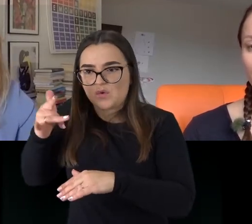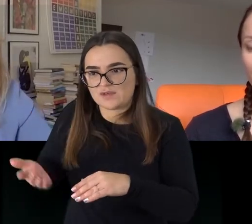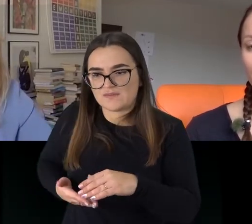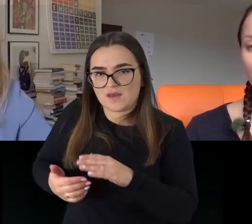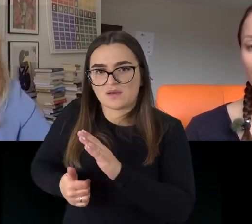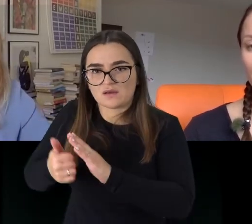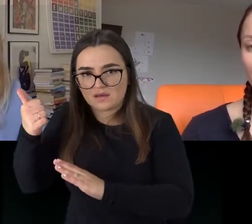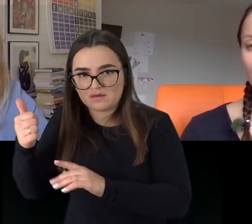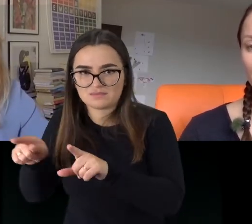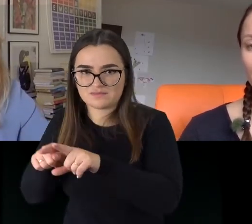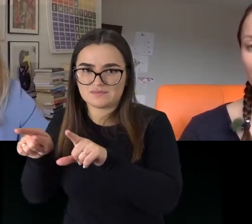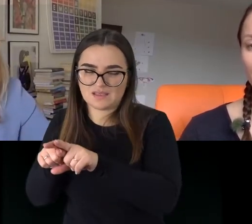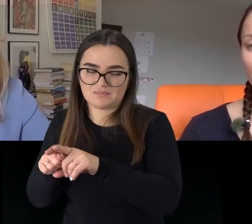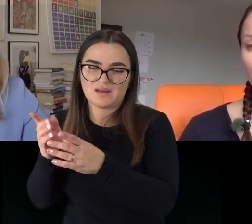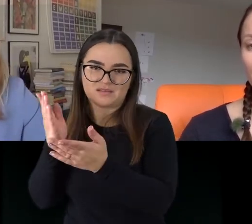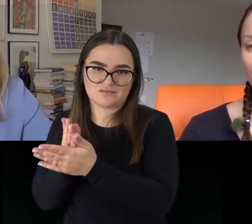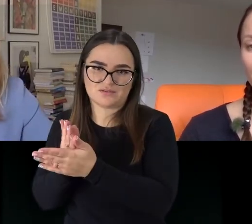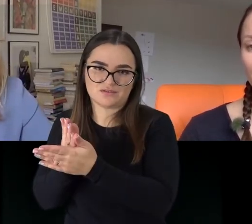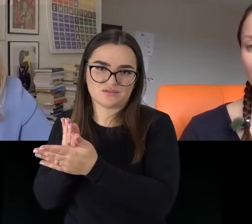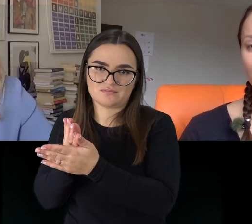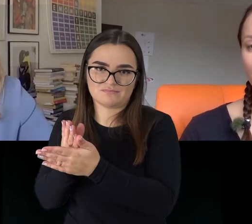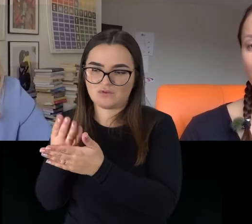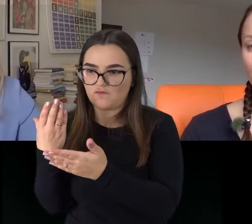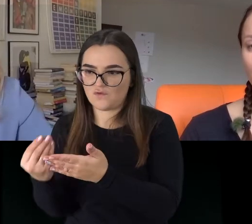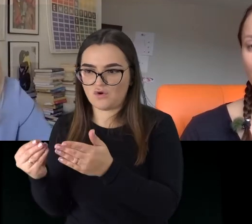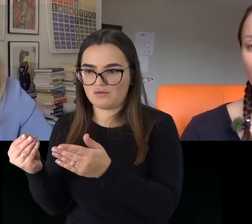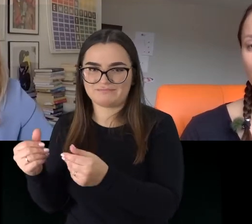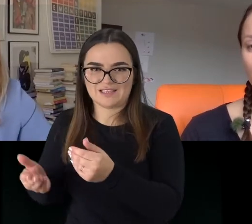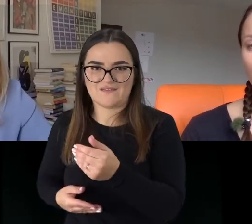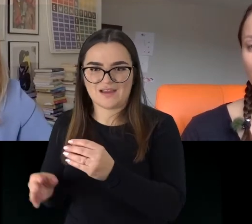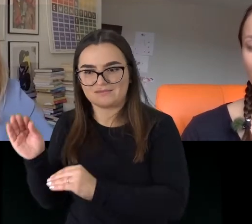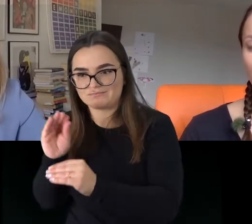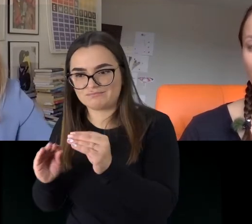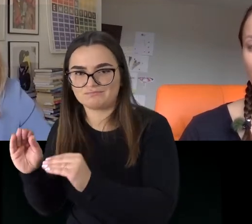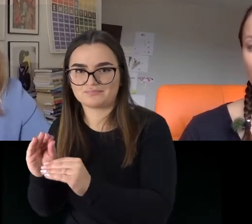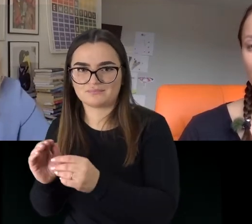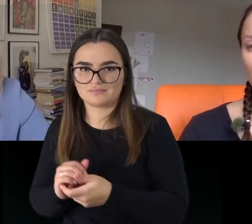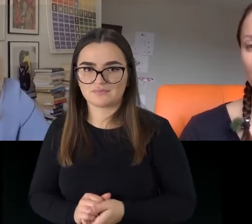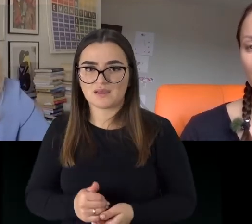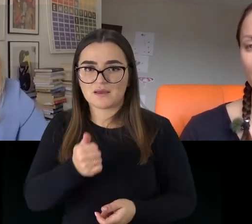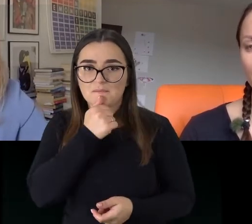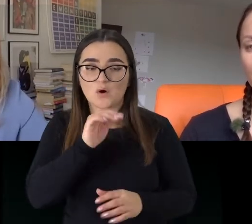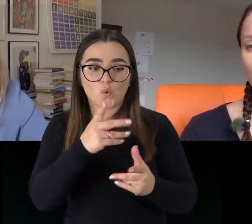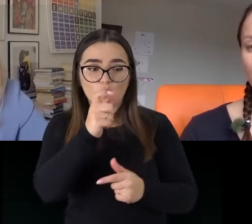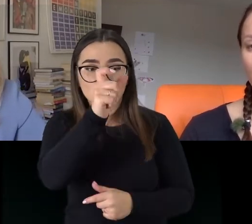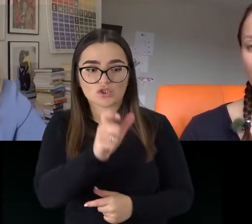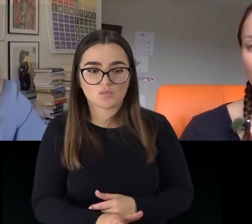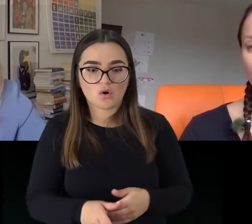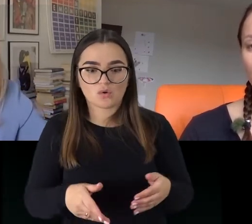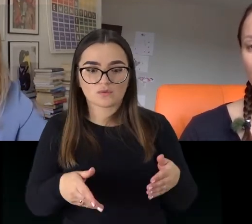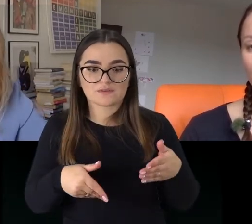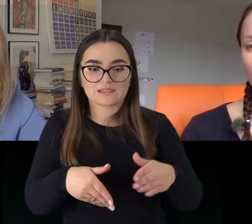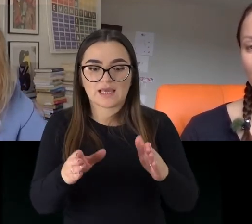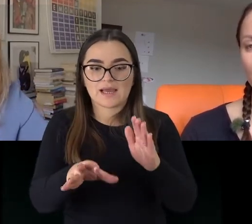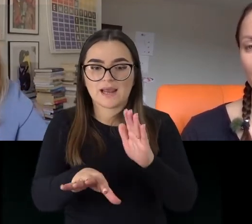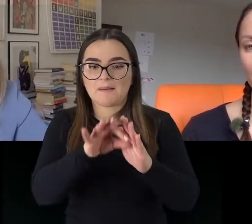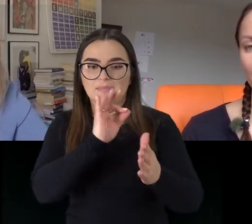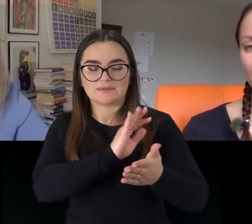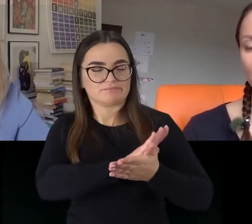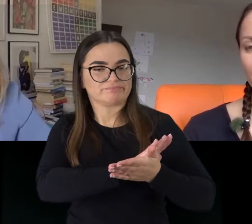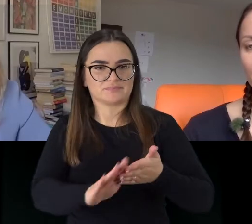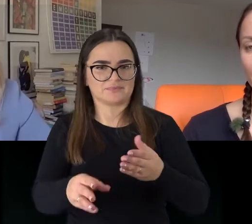įvairiai, Renata, lygiai taip pat. Gali būti, pavyzdžiui, žmogus, kuris pasirenka perfekcionisto kelią ir jis tampa pirmūnu